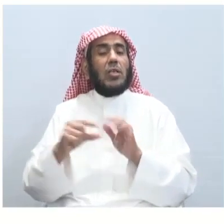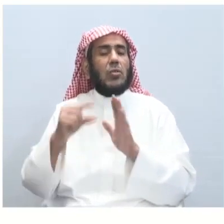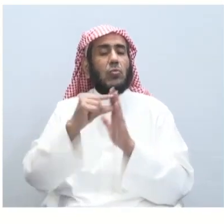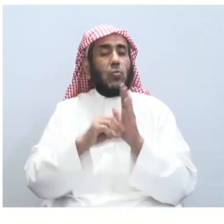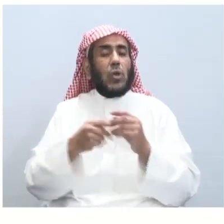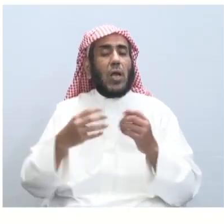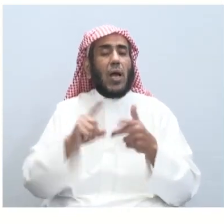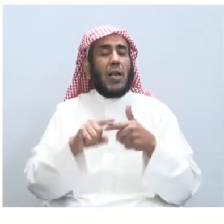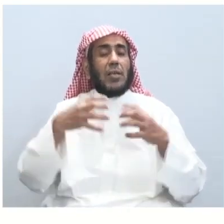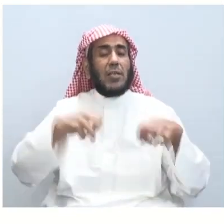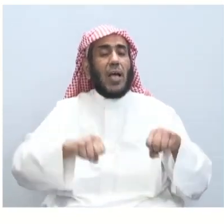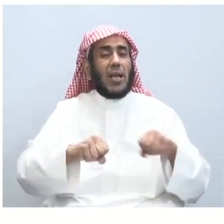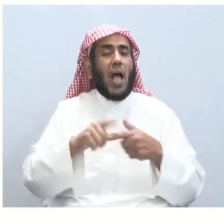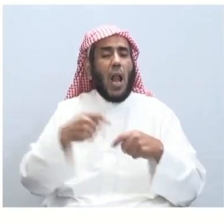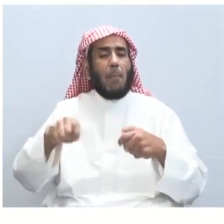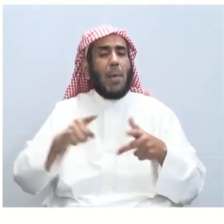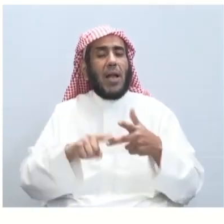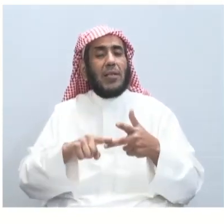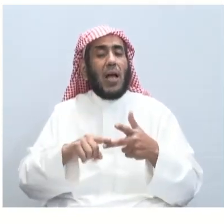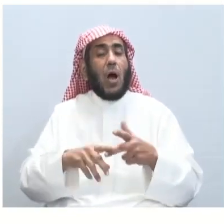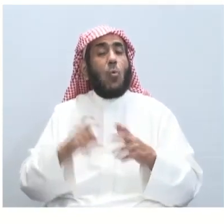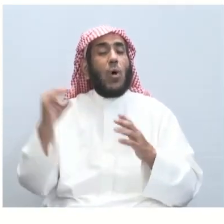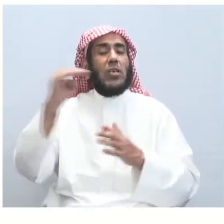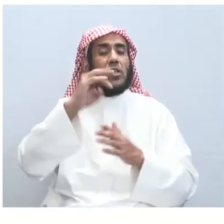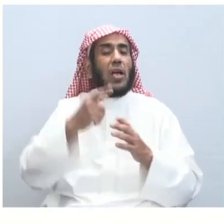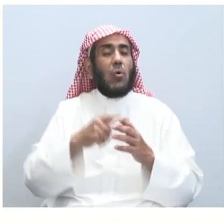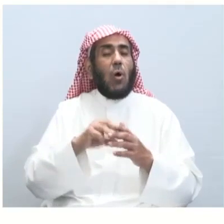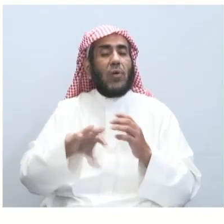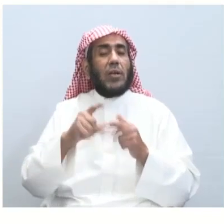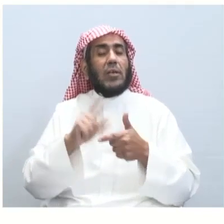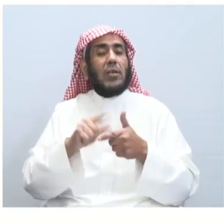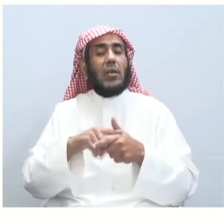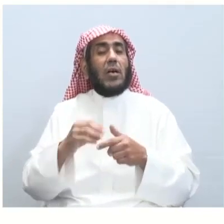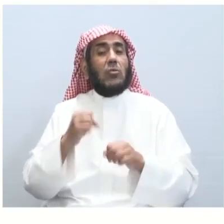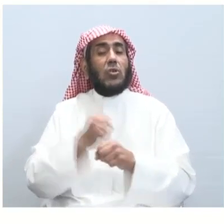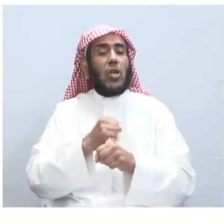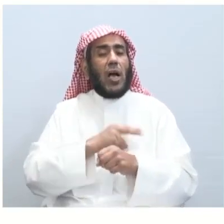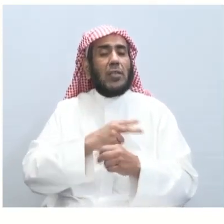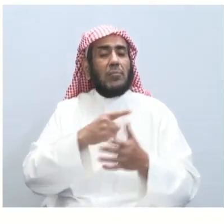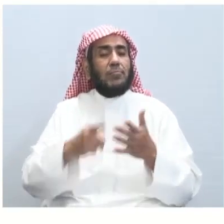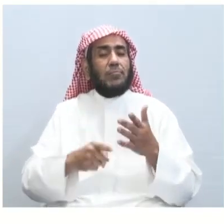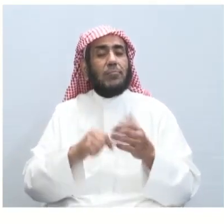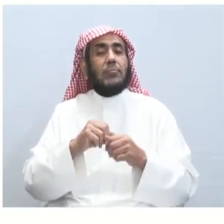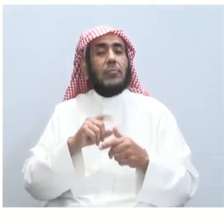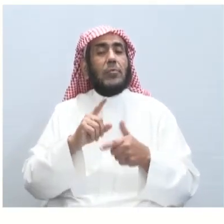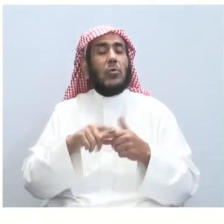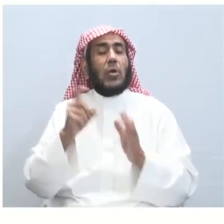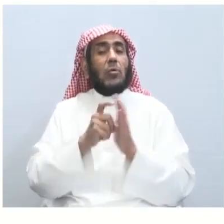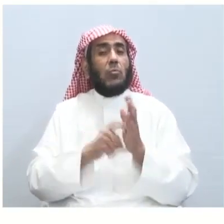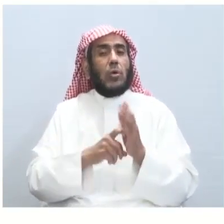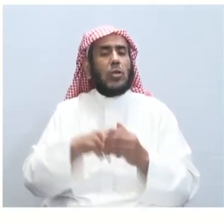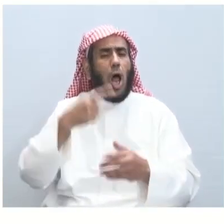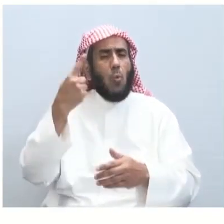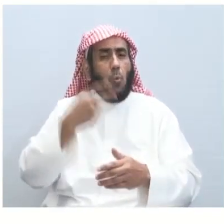الايداني المالي او الجنائي وله فرعين قانون الاجراءات وايضا قانون